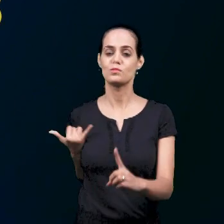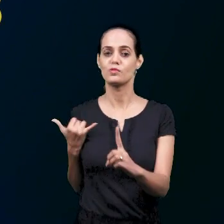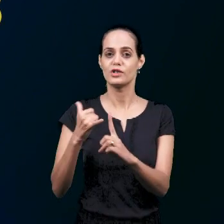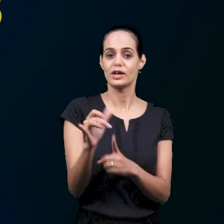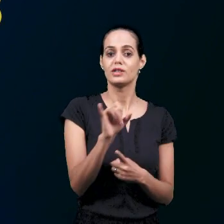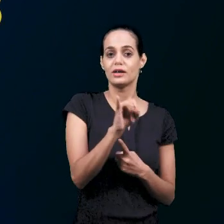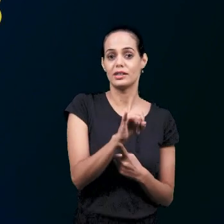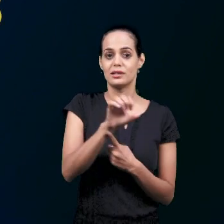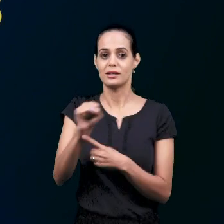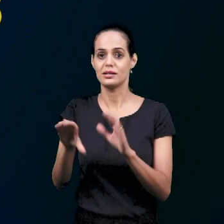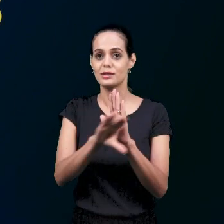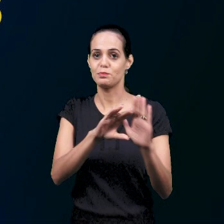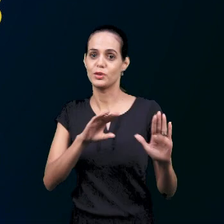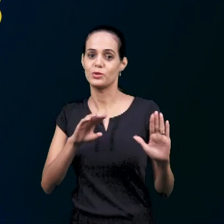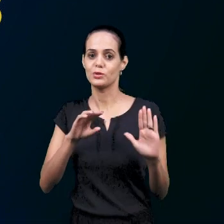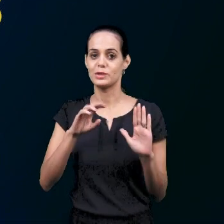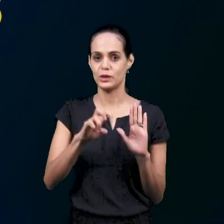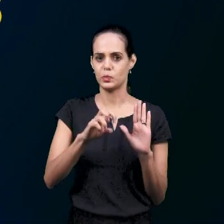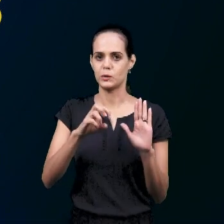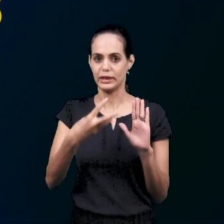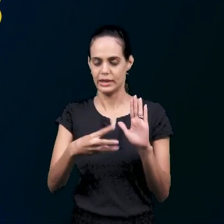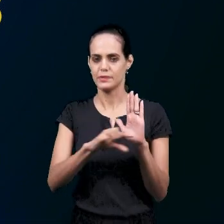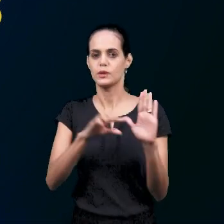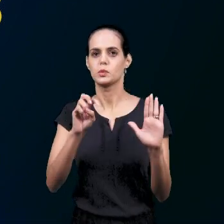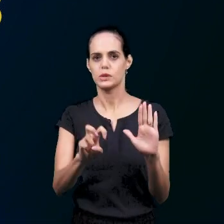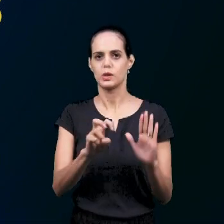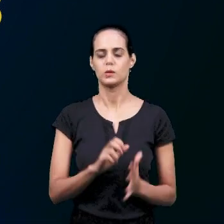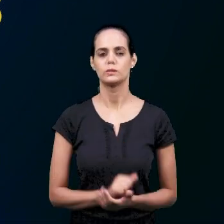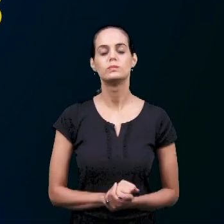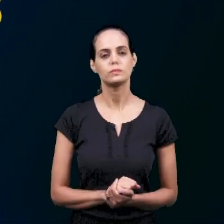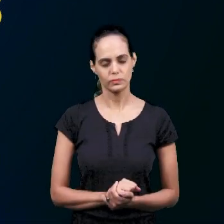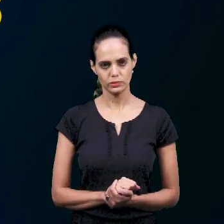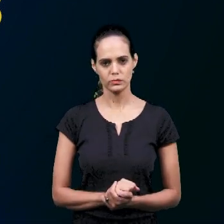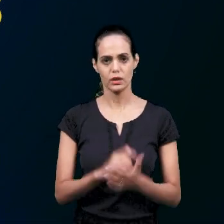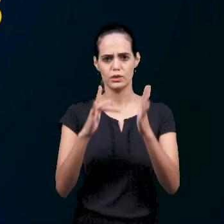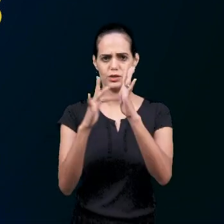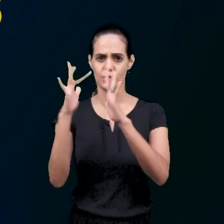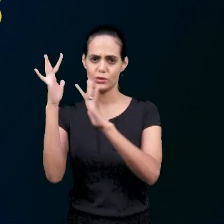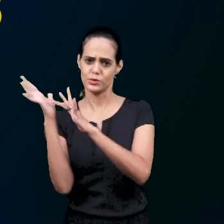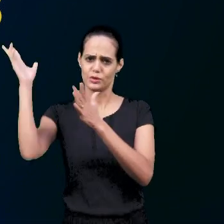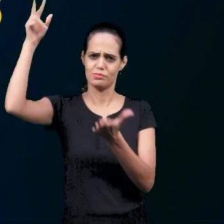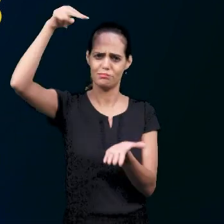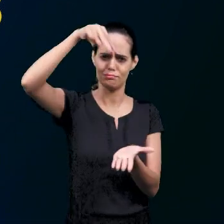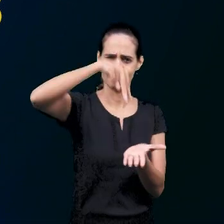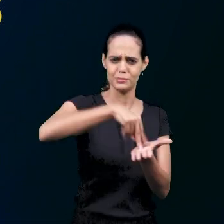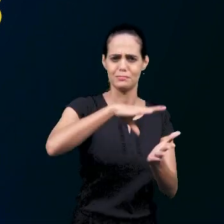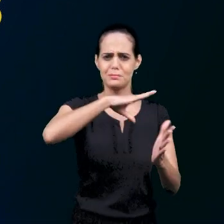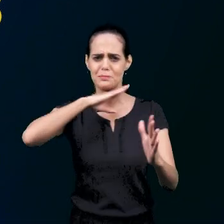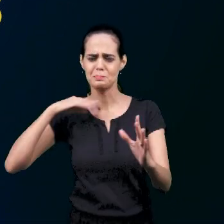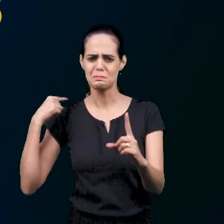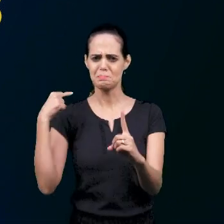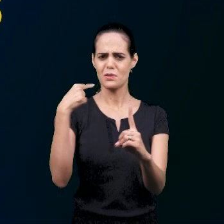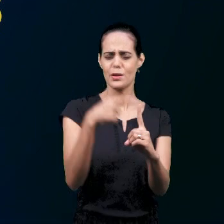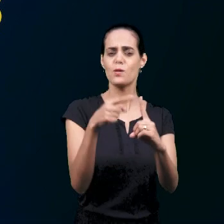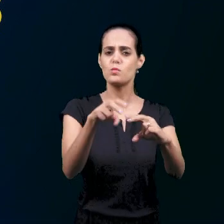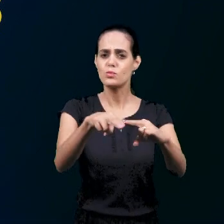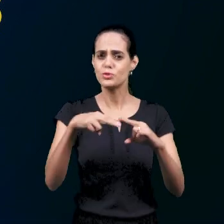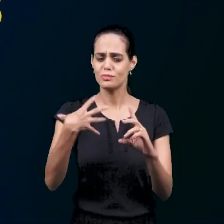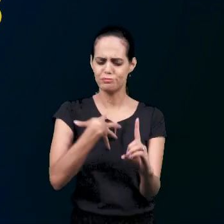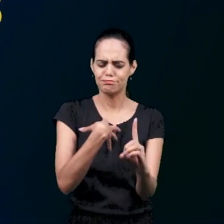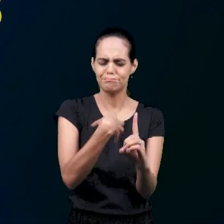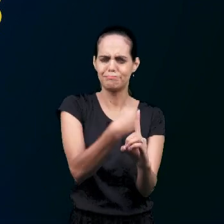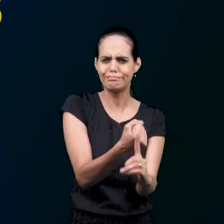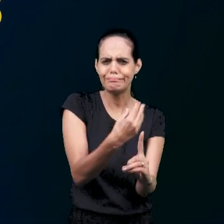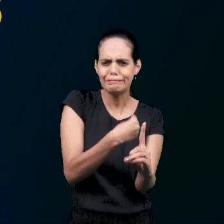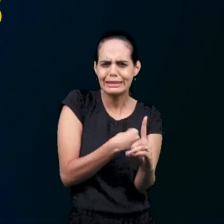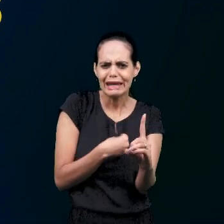Comme il est prophétisé au livre d'Ésaïe, chapitre 53, verset 5, qui dit « Mais lui, il a été blessé par nos